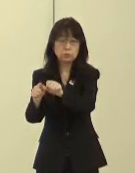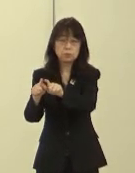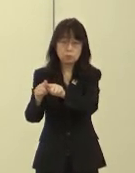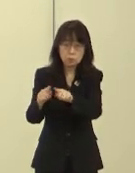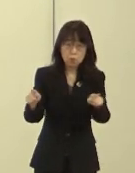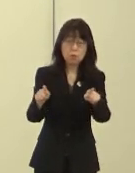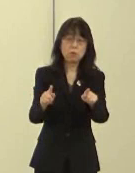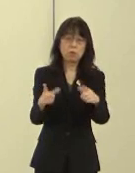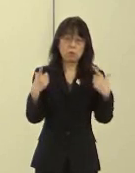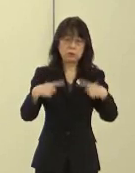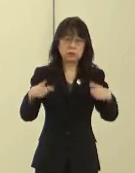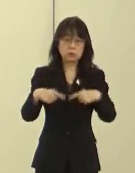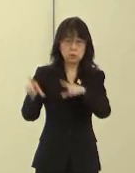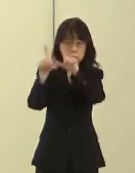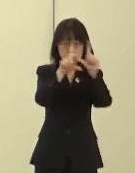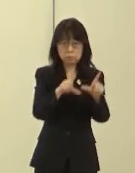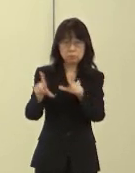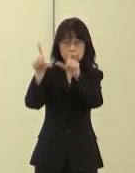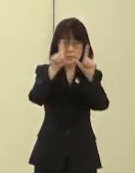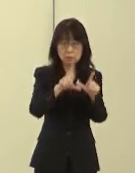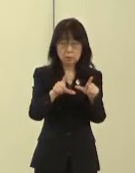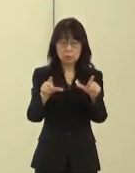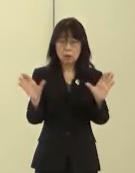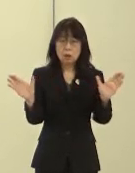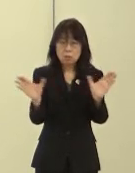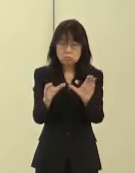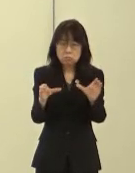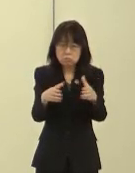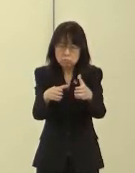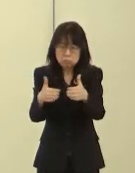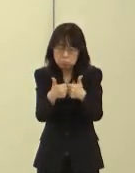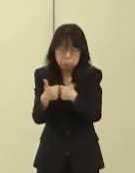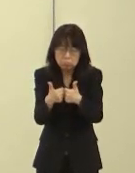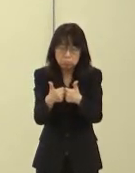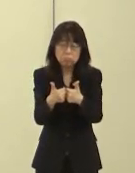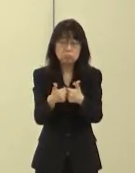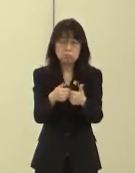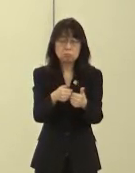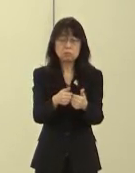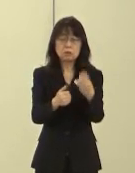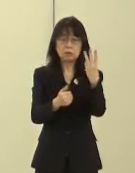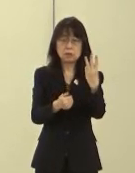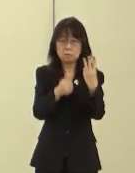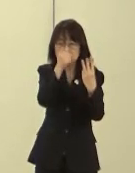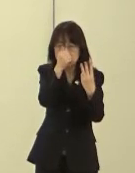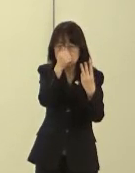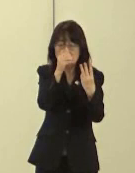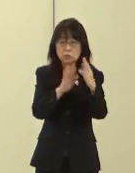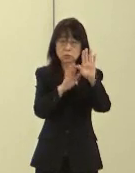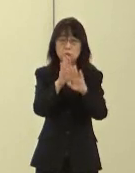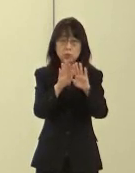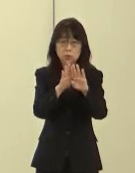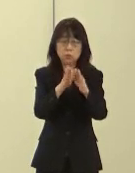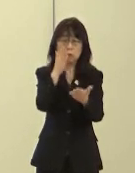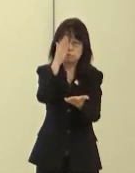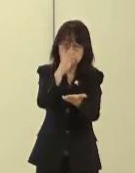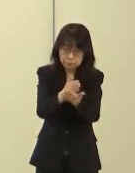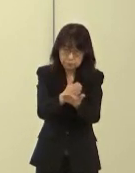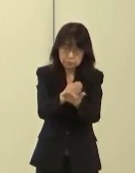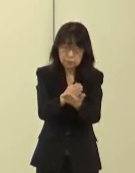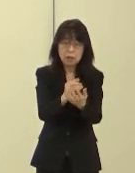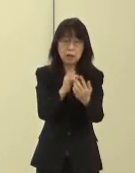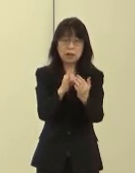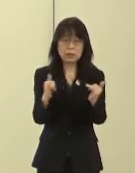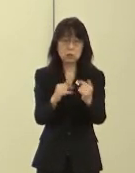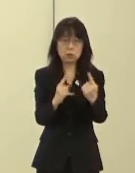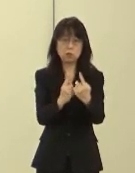生活、3密を避けていただくでありますとか、まあ、人と人との距離を空けていただく、毎